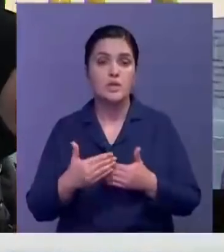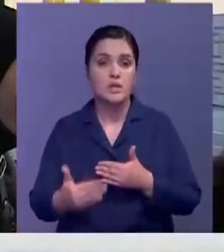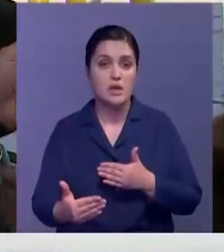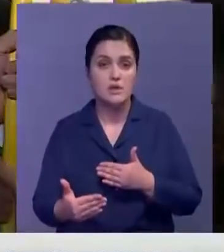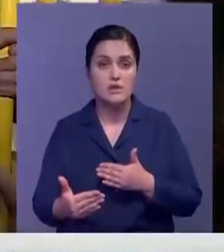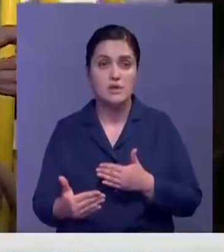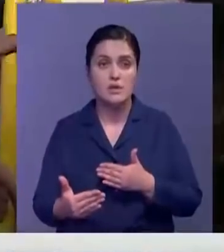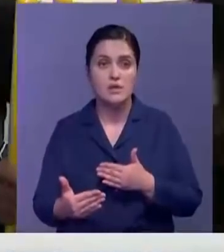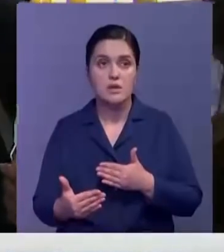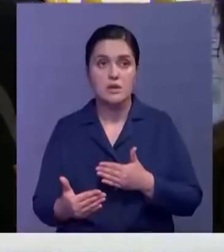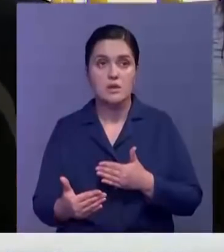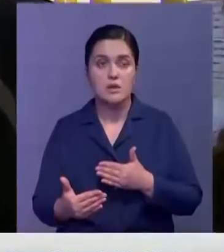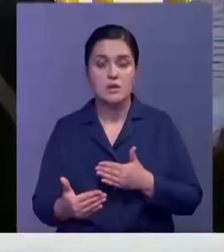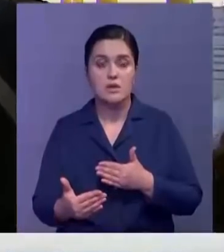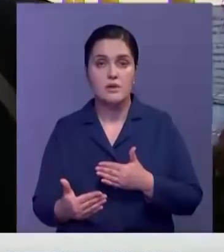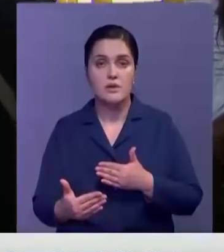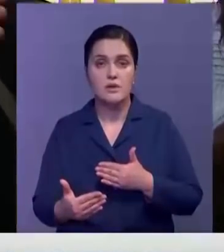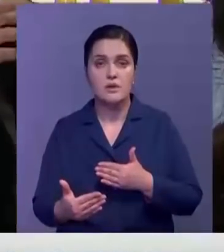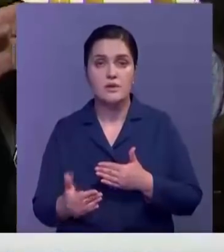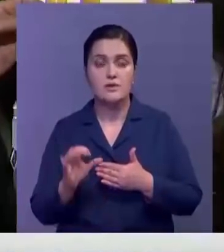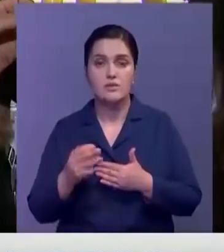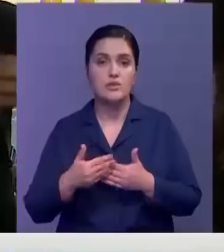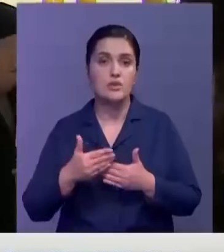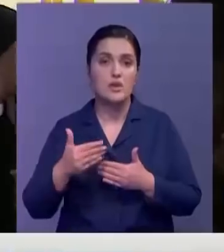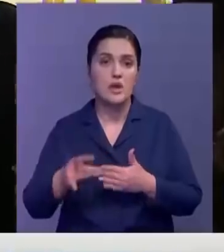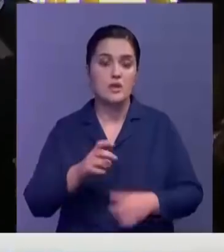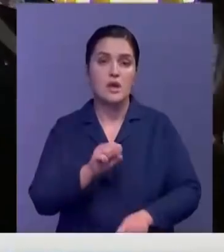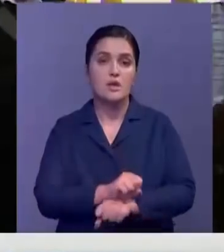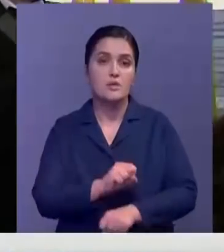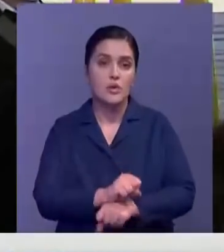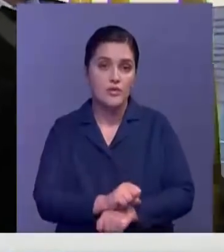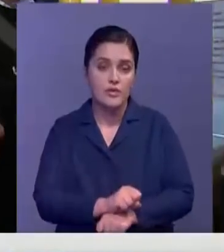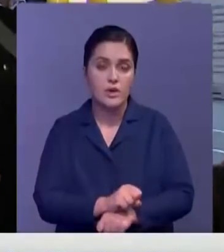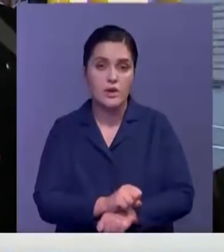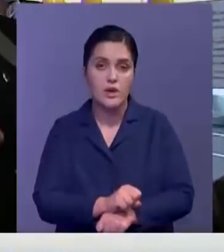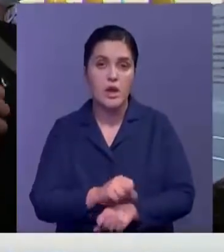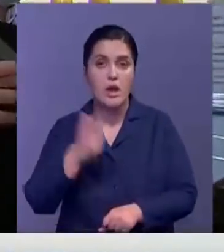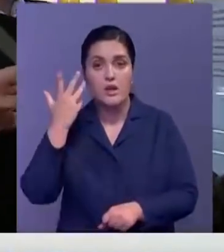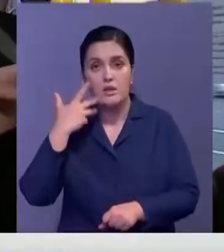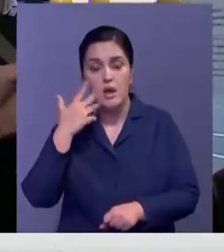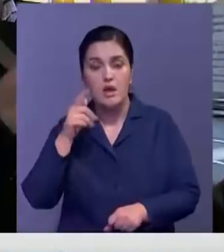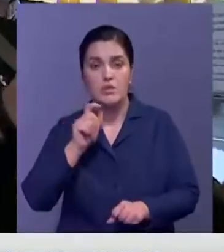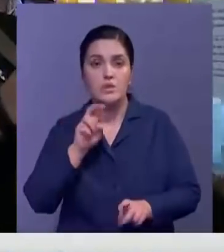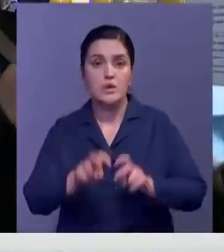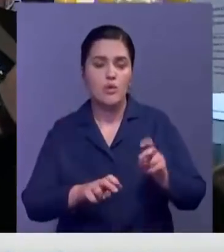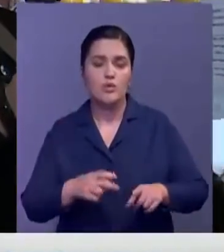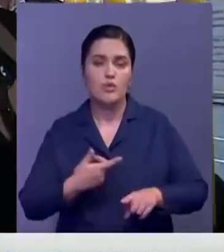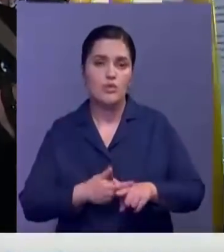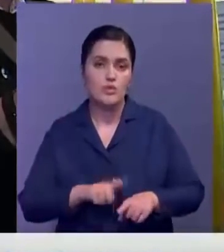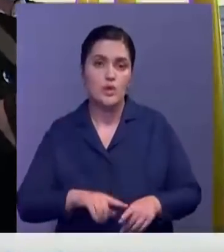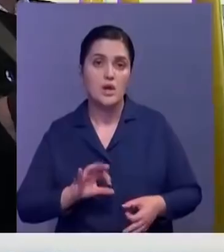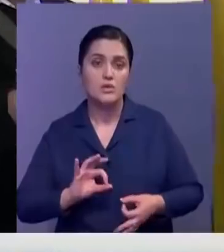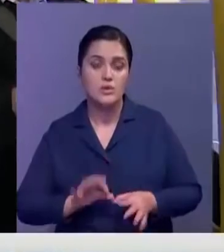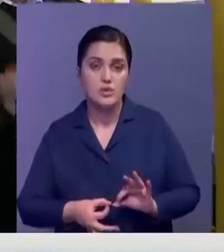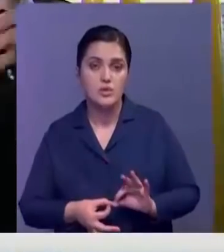социальную дистанцию на остановках, и вот особенно, когда люди заходят в автобус, очень сложно. Мы попросили сегодня